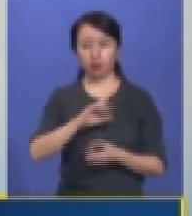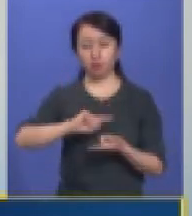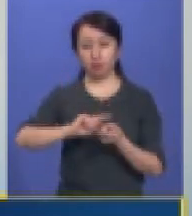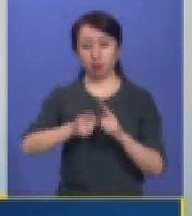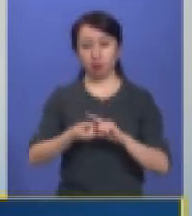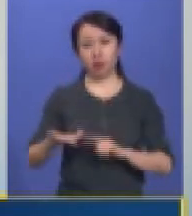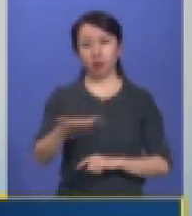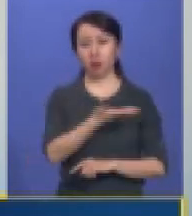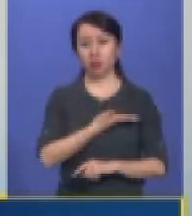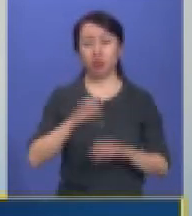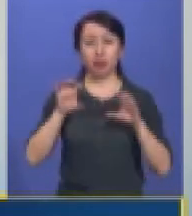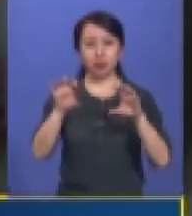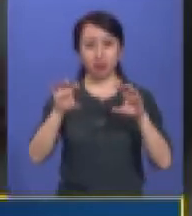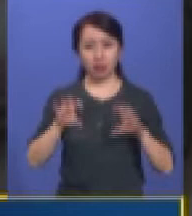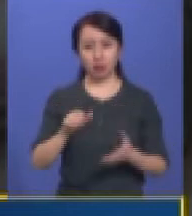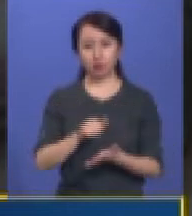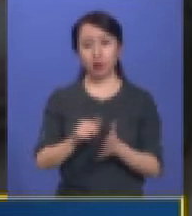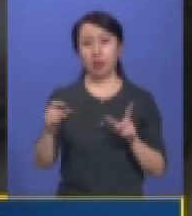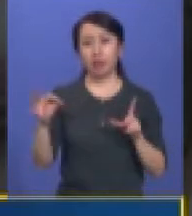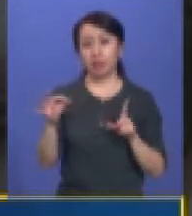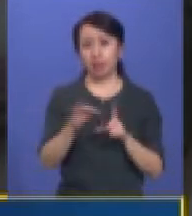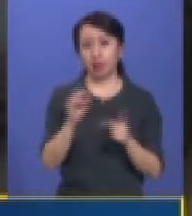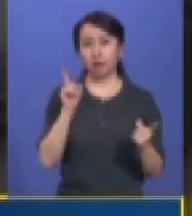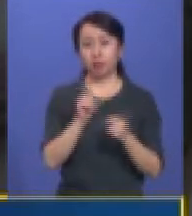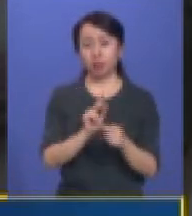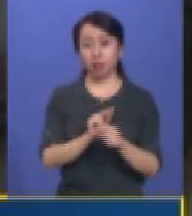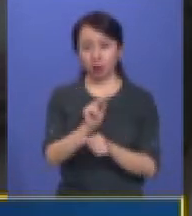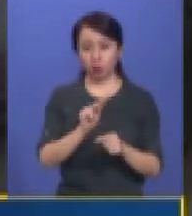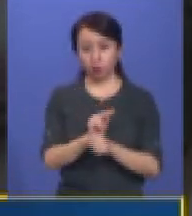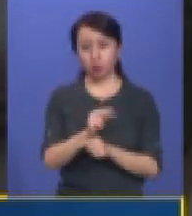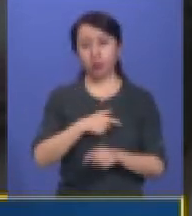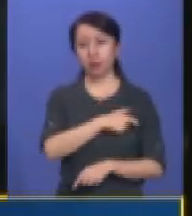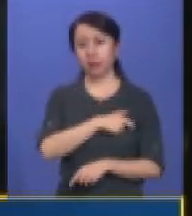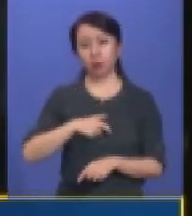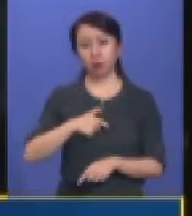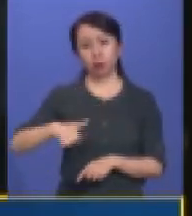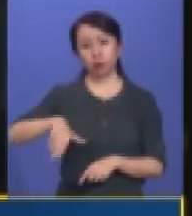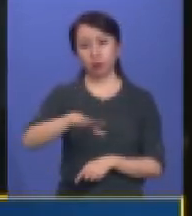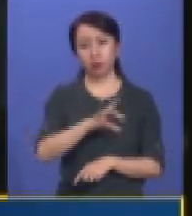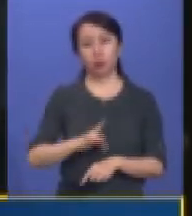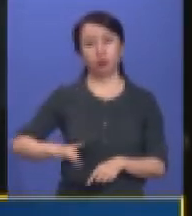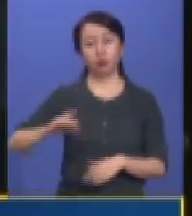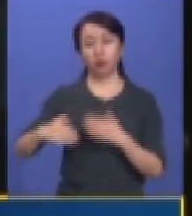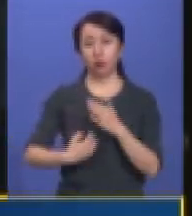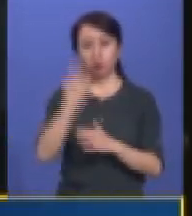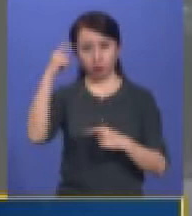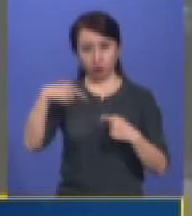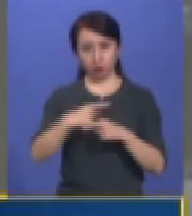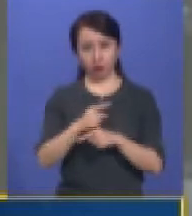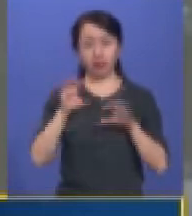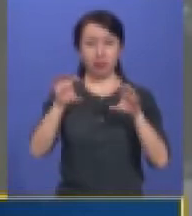меняются, значит, законодательные акты. Цель встречи – обучить новый состав корпуса депутатов всей Республики Казахстана новым